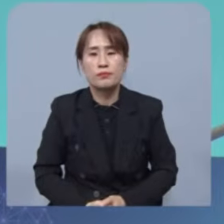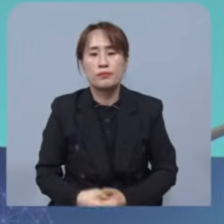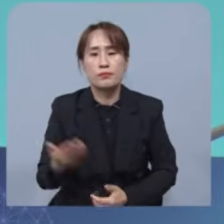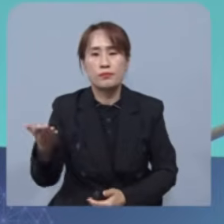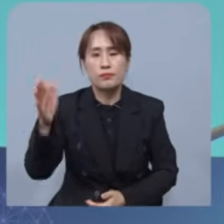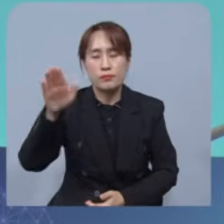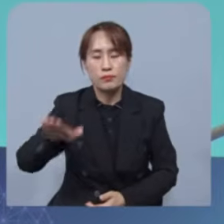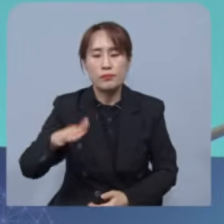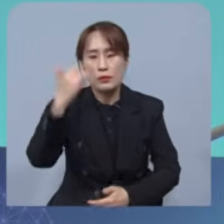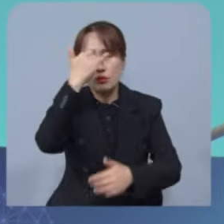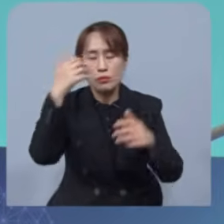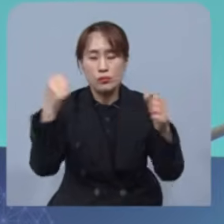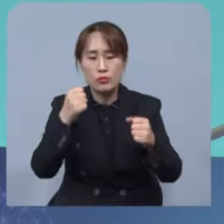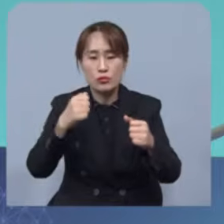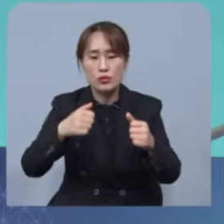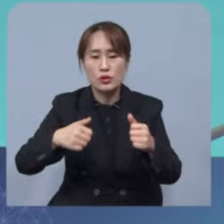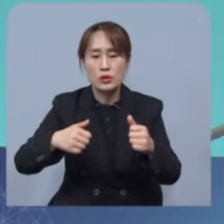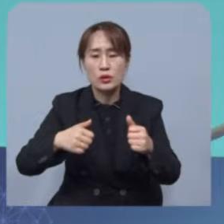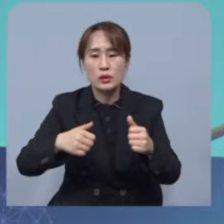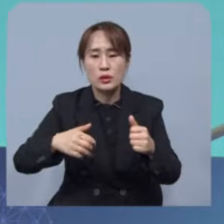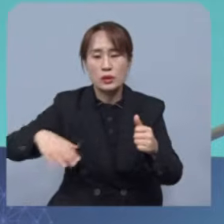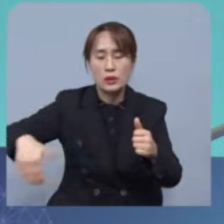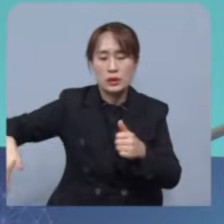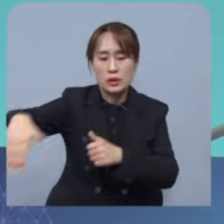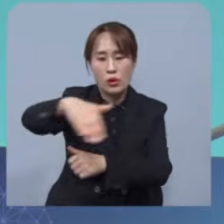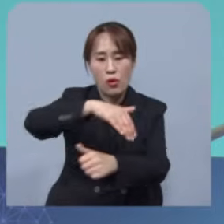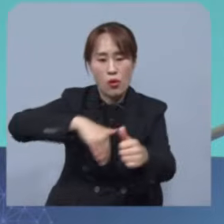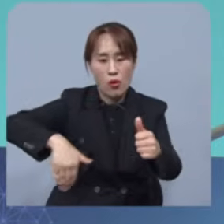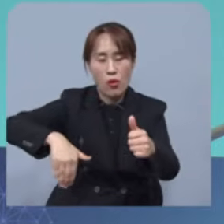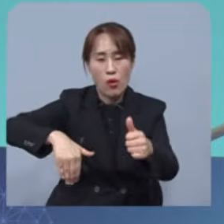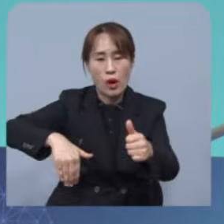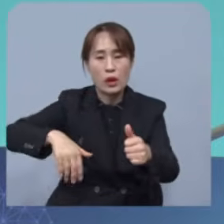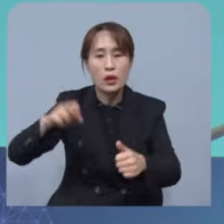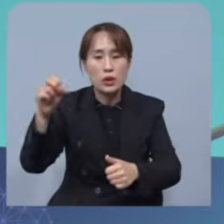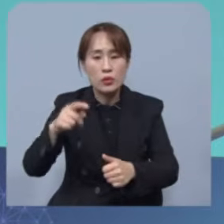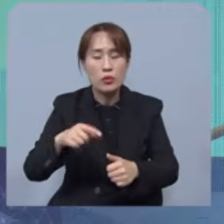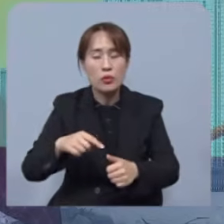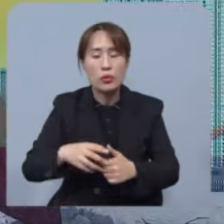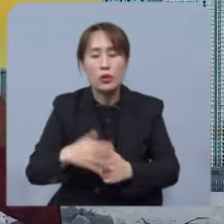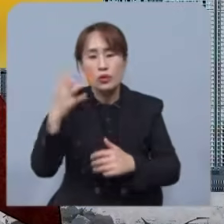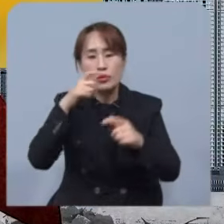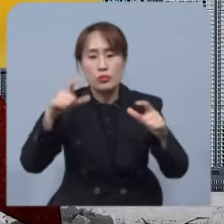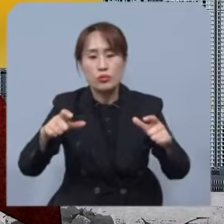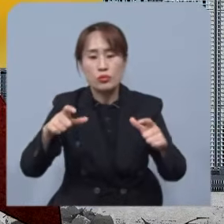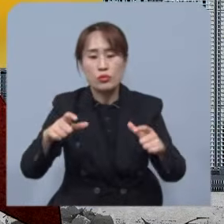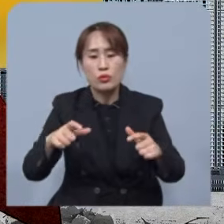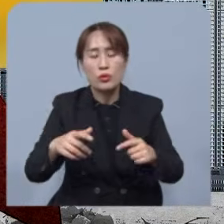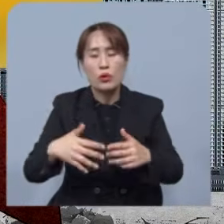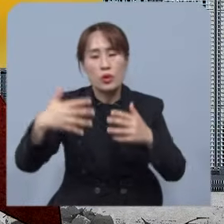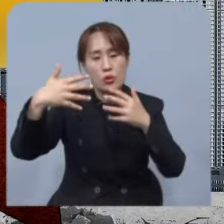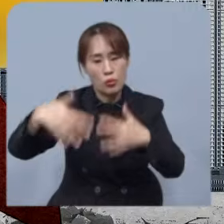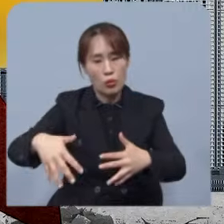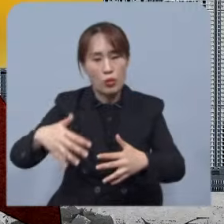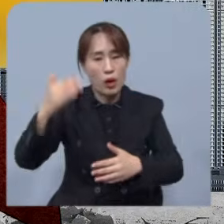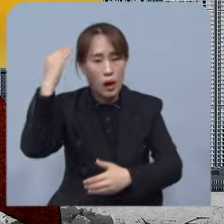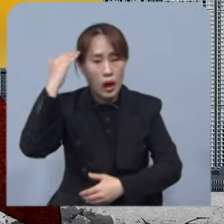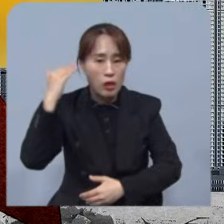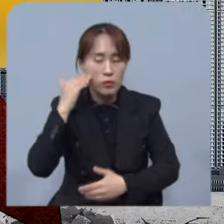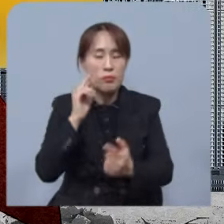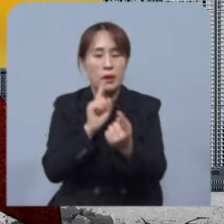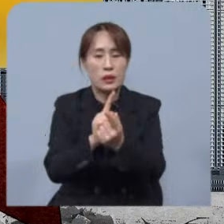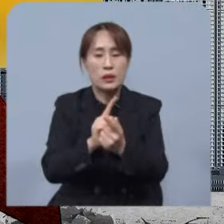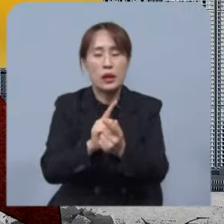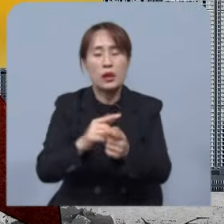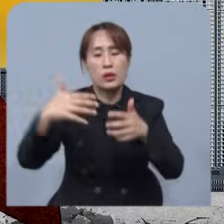그러나 충북을 둘러싸고 있는 대내외 여건, 더 나아가서 충북을 둘러싼 여건, 곧 우리 대한민국이 직면하고